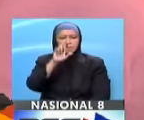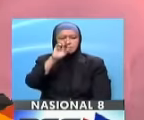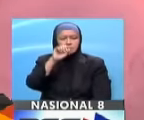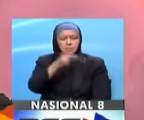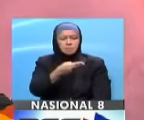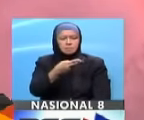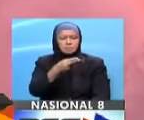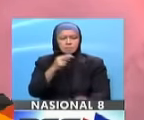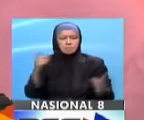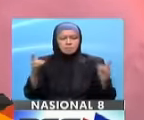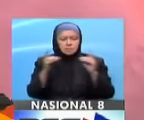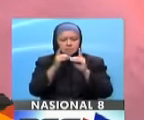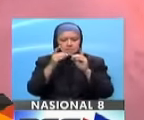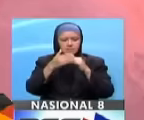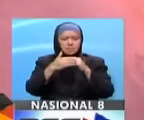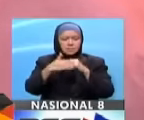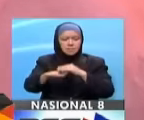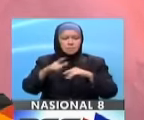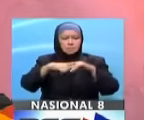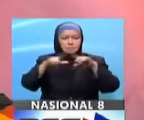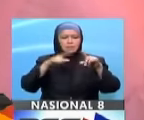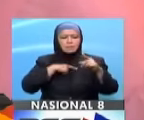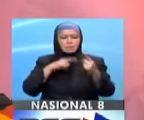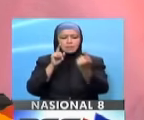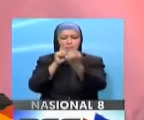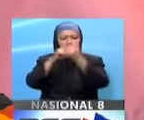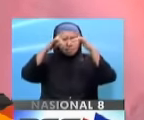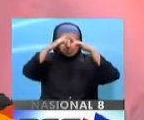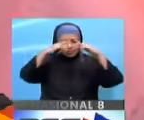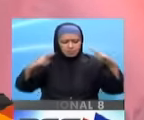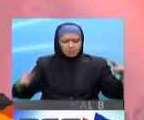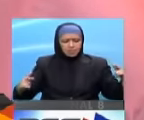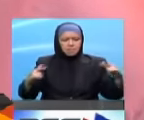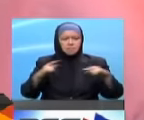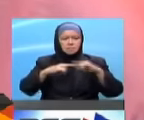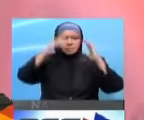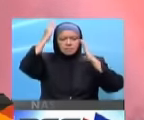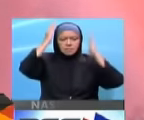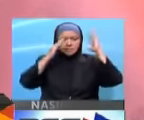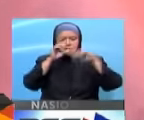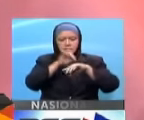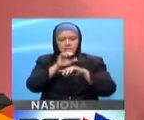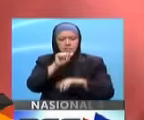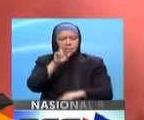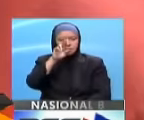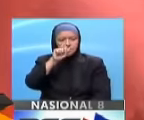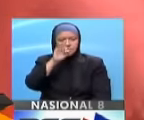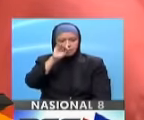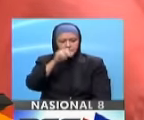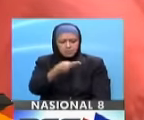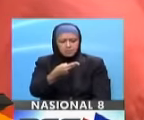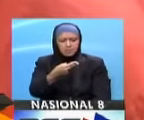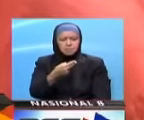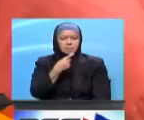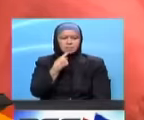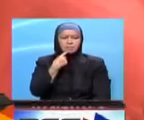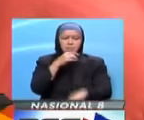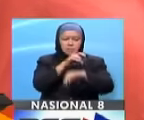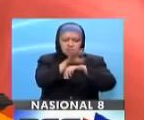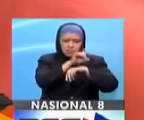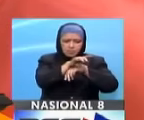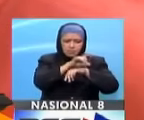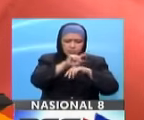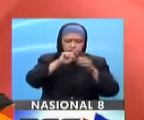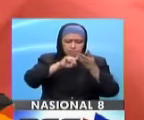kemah menempatkan jemaah Malaysia di Arafah. Beliau menasihatkan para jemaah untuk menjaga kesihatan ekoran ibadah haji sebenar baru sahaja